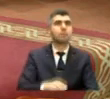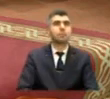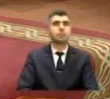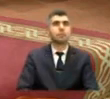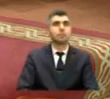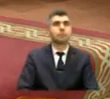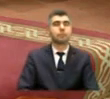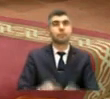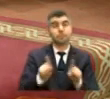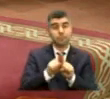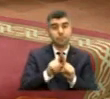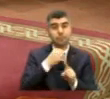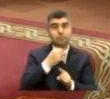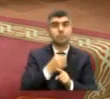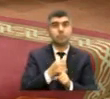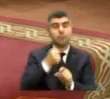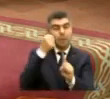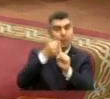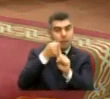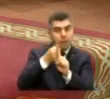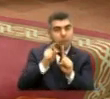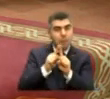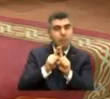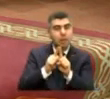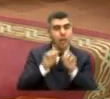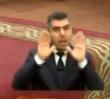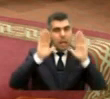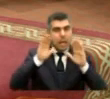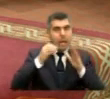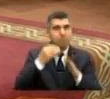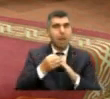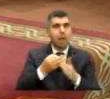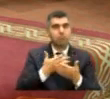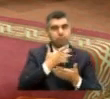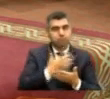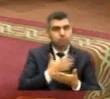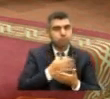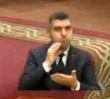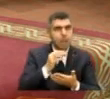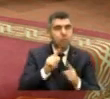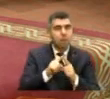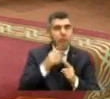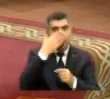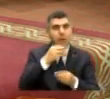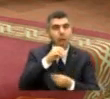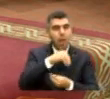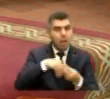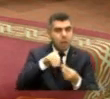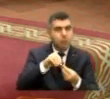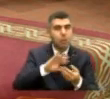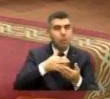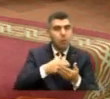في القائمون بالشؤون الدينية في المساجد وفي الحج وغيرها ما فيهاش قضية